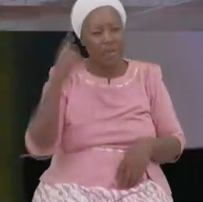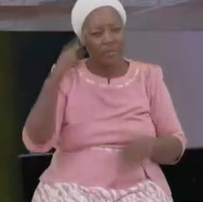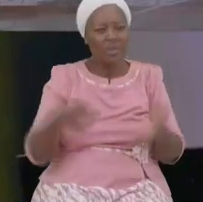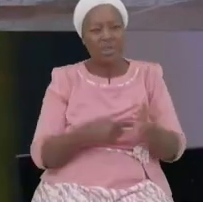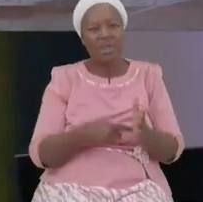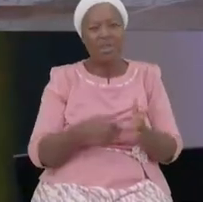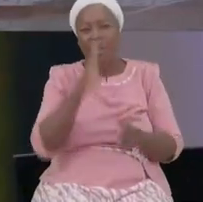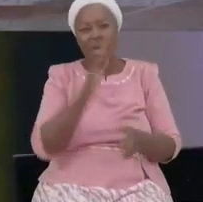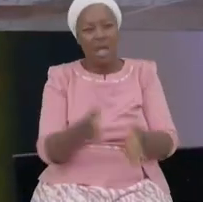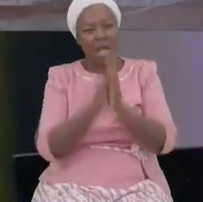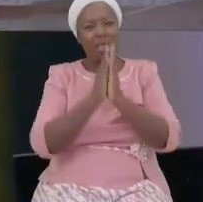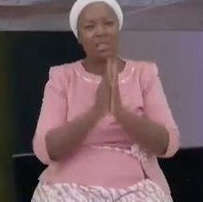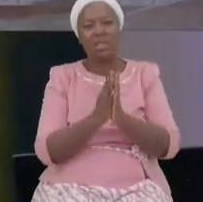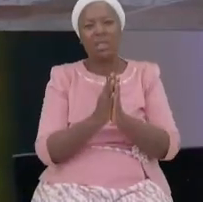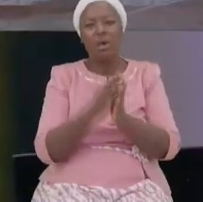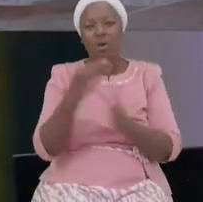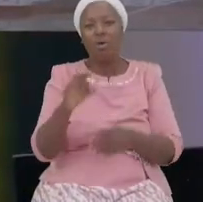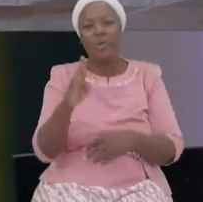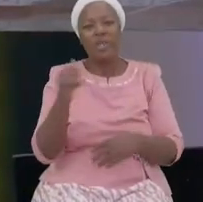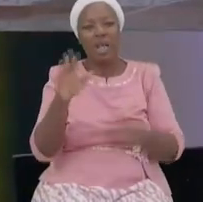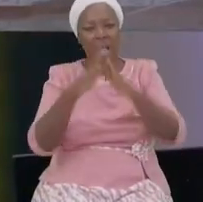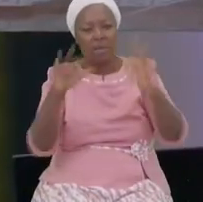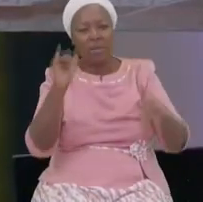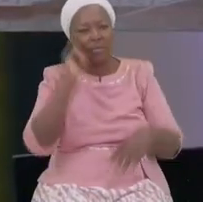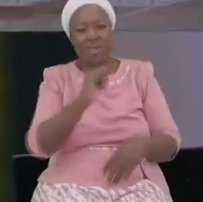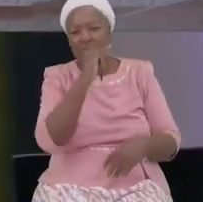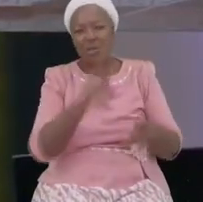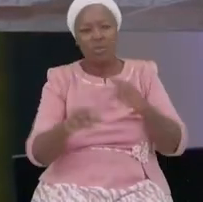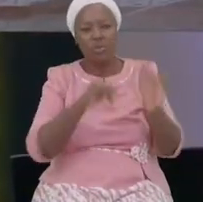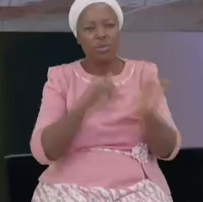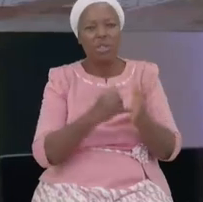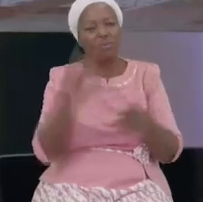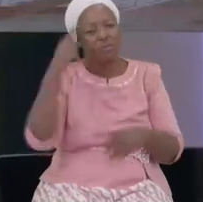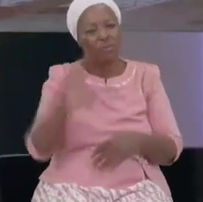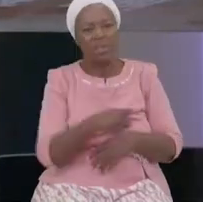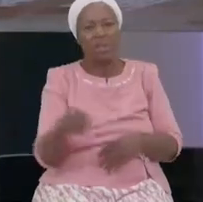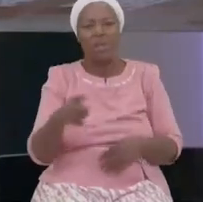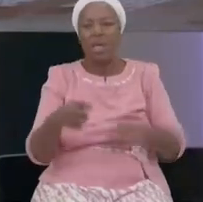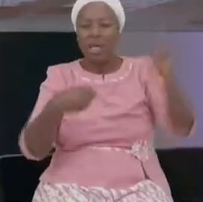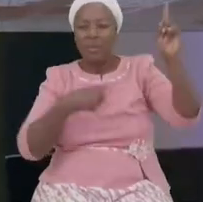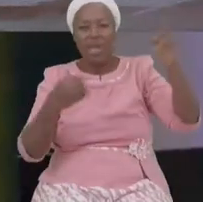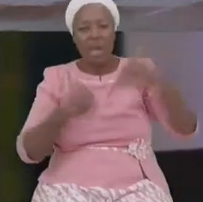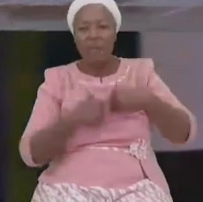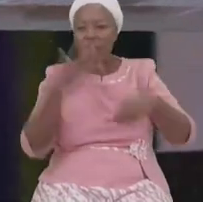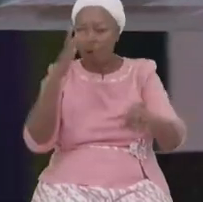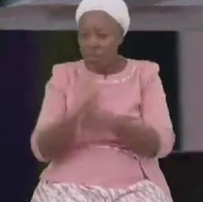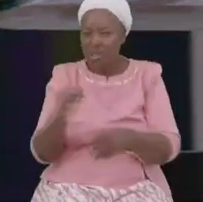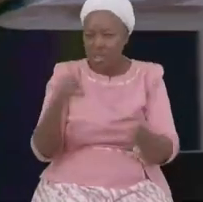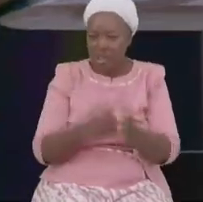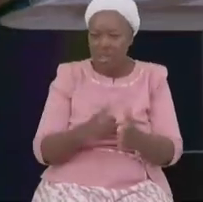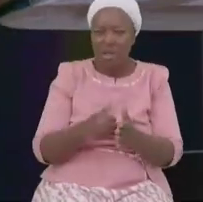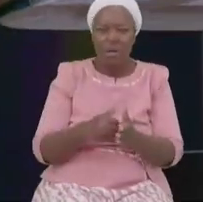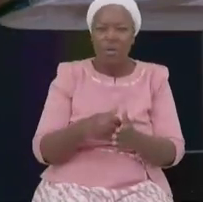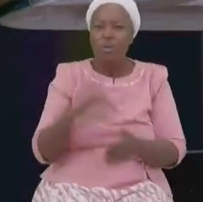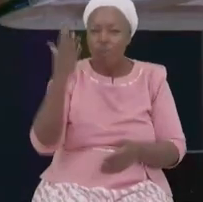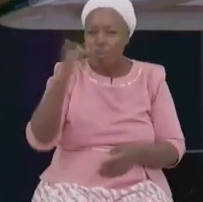maison d'Israël. Voici ce que je ferai pour eux. Je l'ai promis. Pourquoi les péchés ne